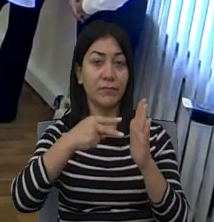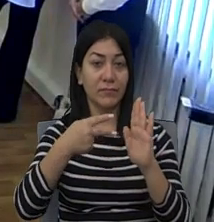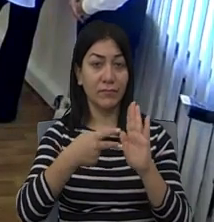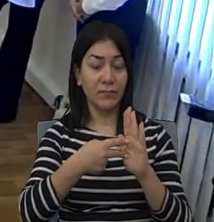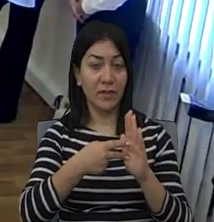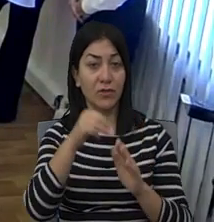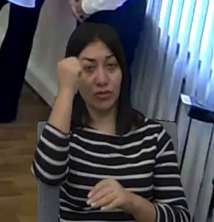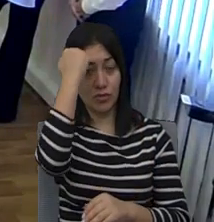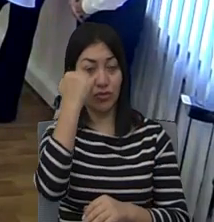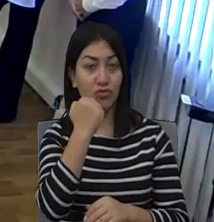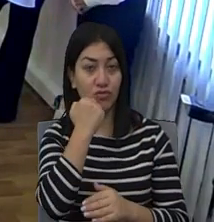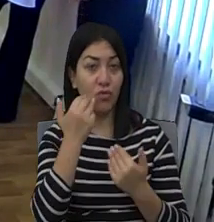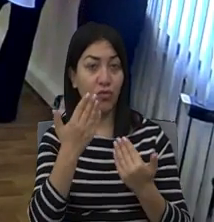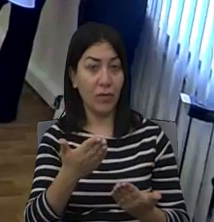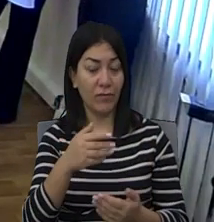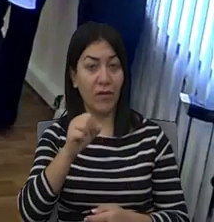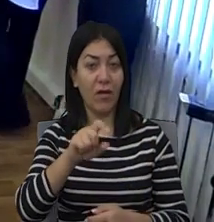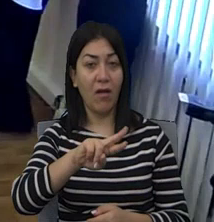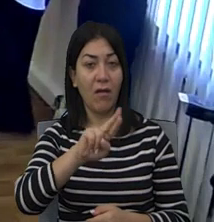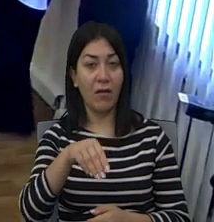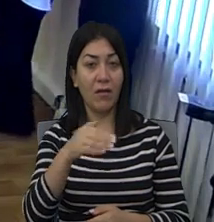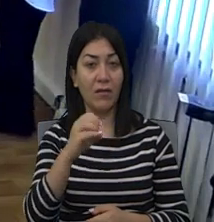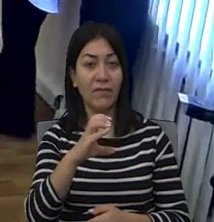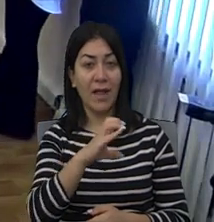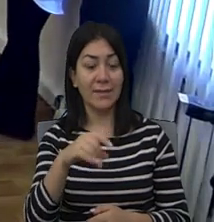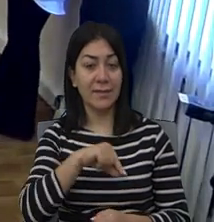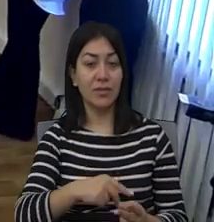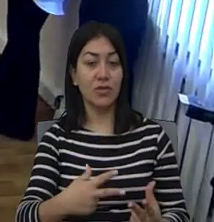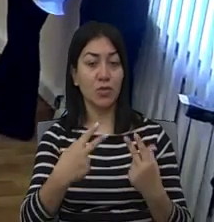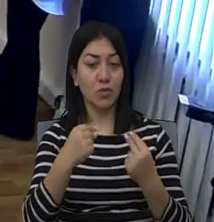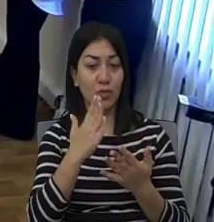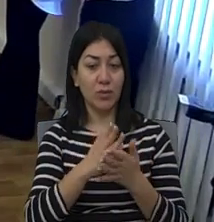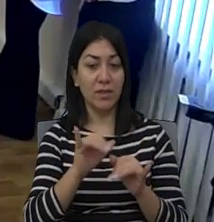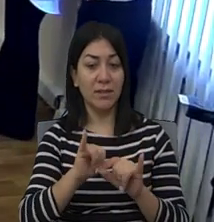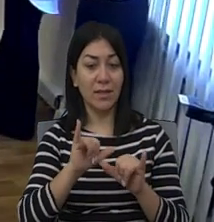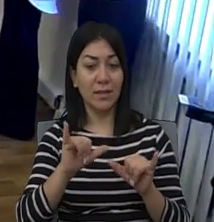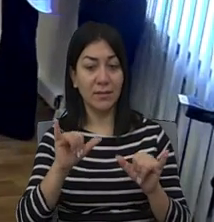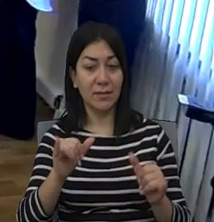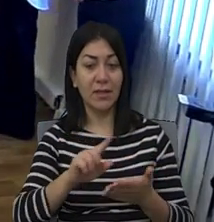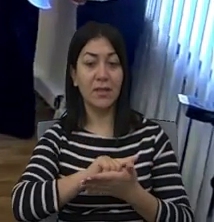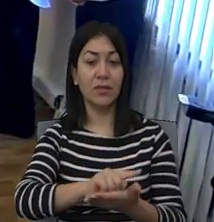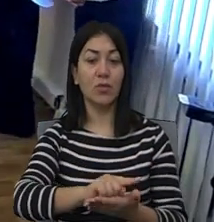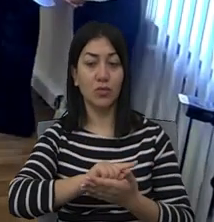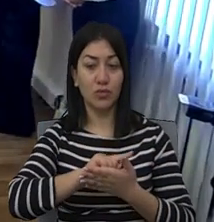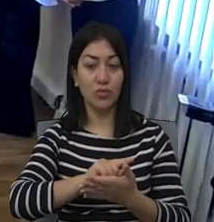միջոցով IFES-ը հույս ունի ընդլայնել երկխոսությունը